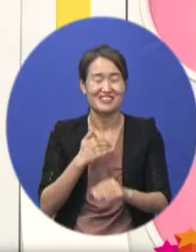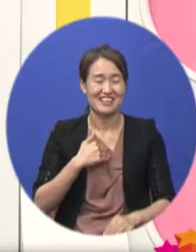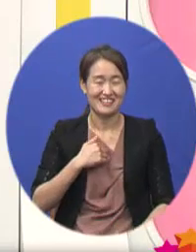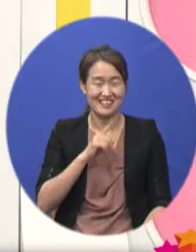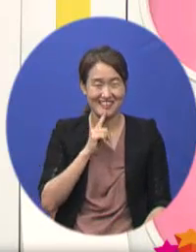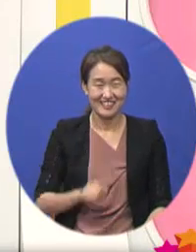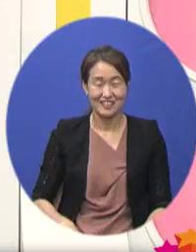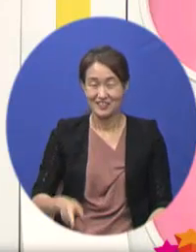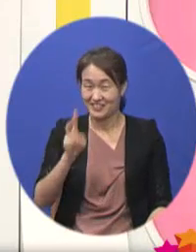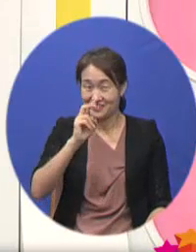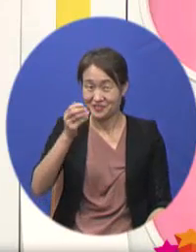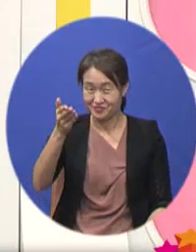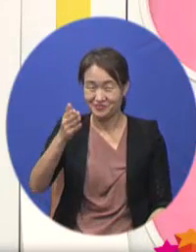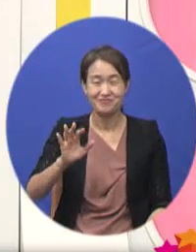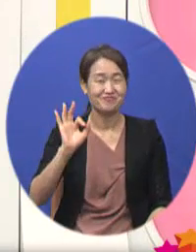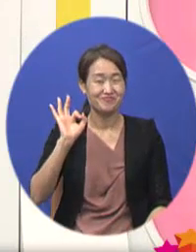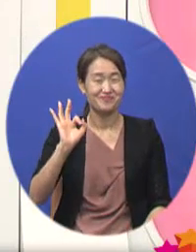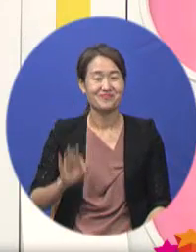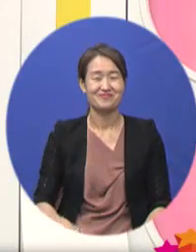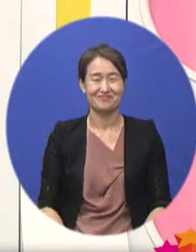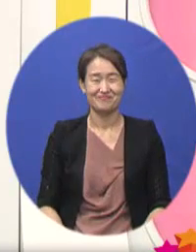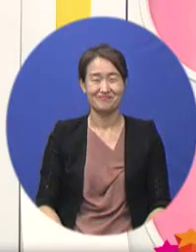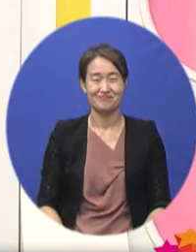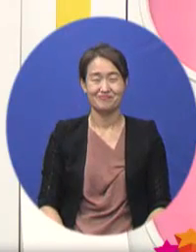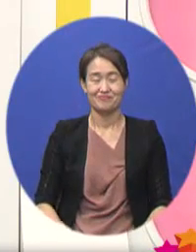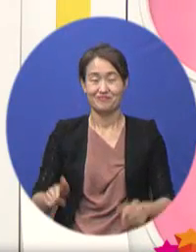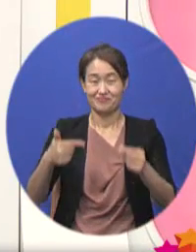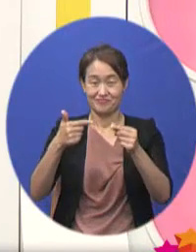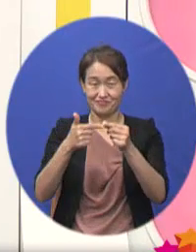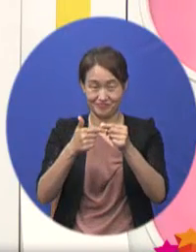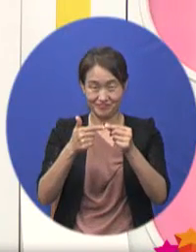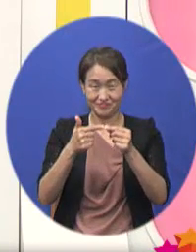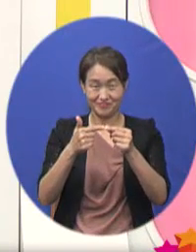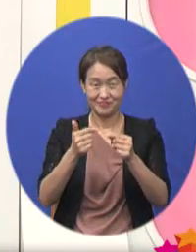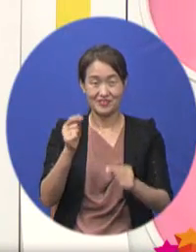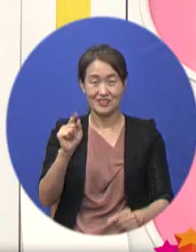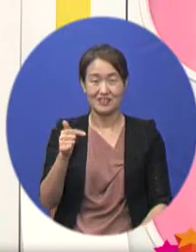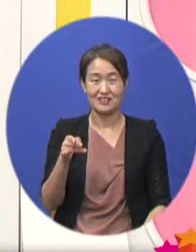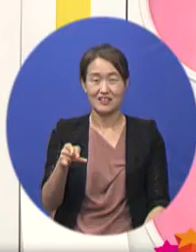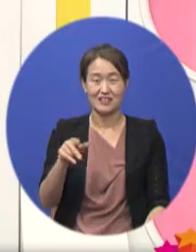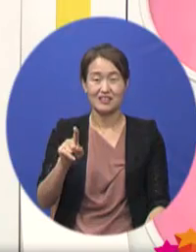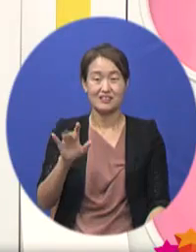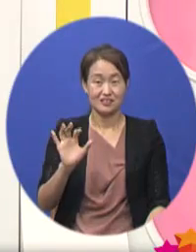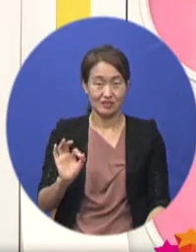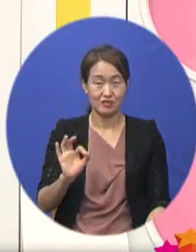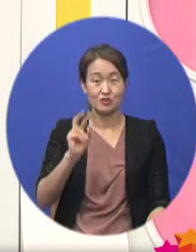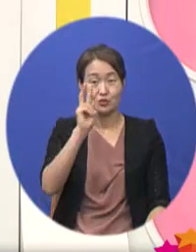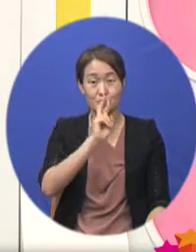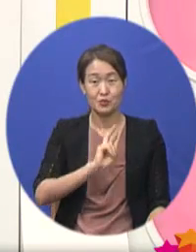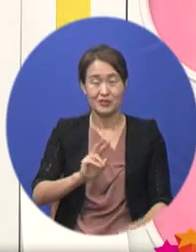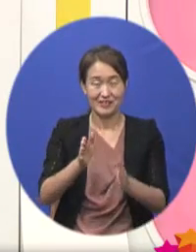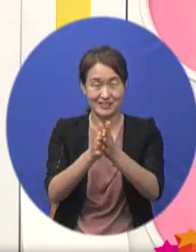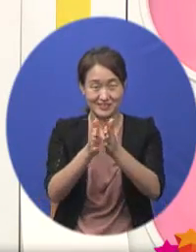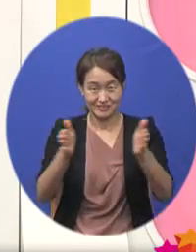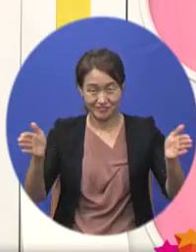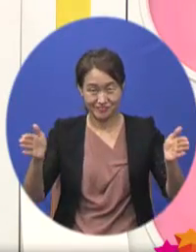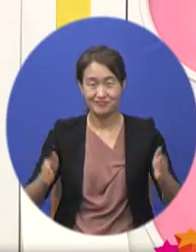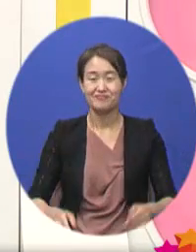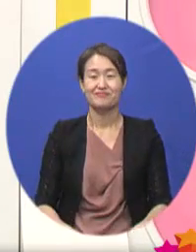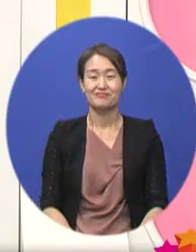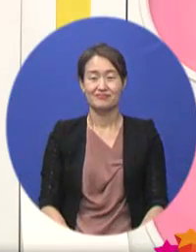음악 드릴게요. 네네. 네. 네. 예. 자, 6번 우리 한혜정님이 불러주시는 당신의 여자